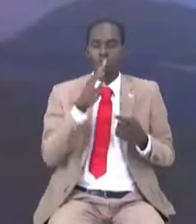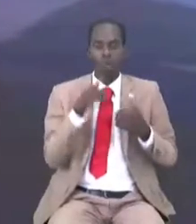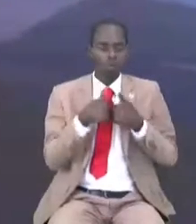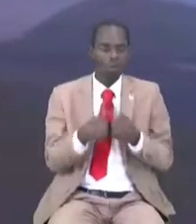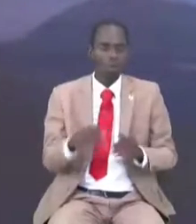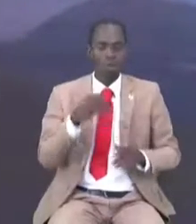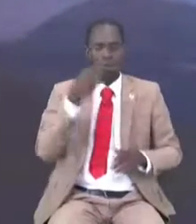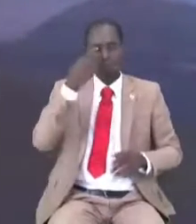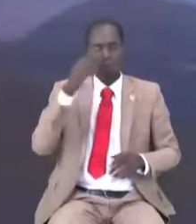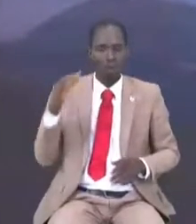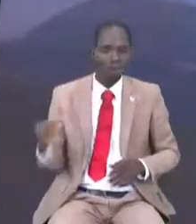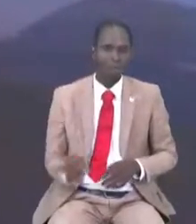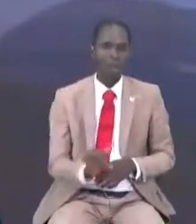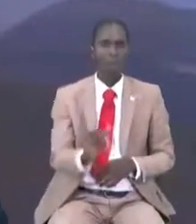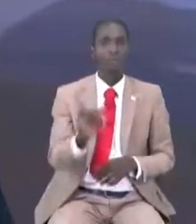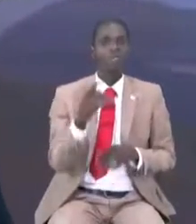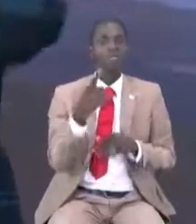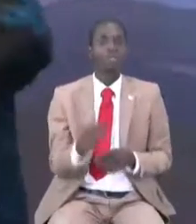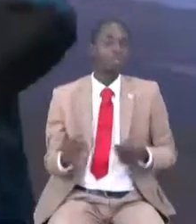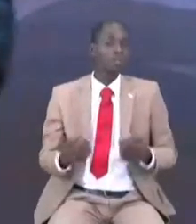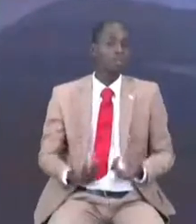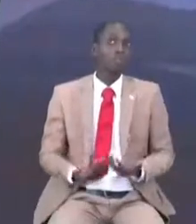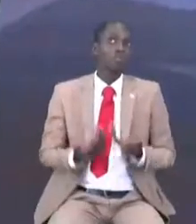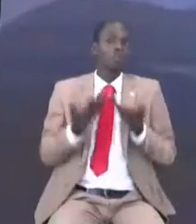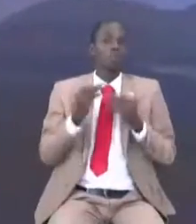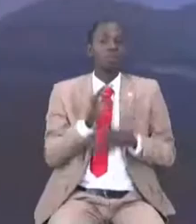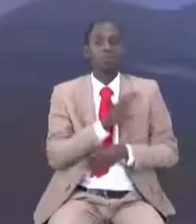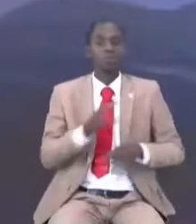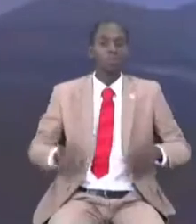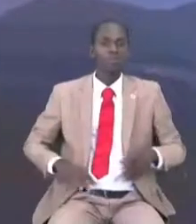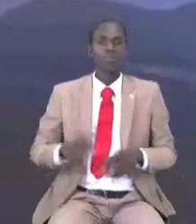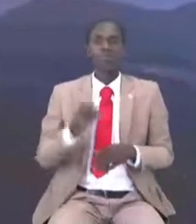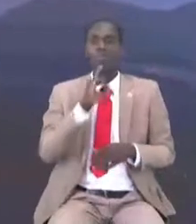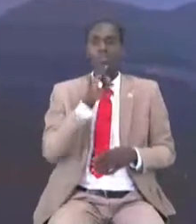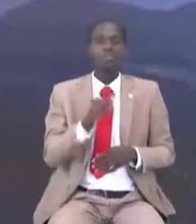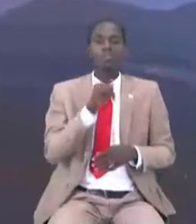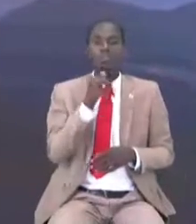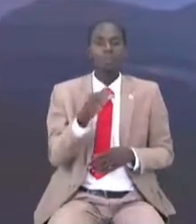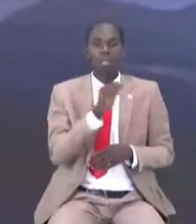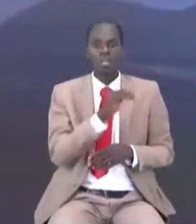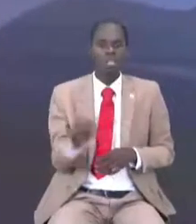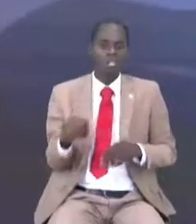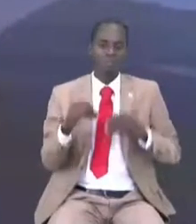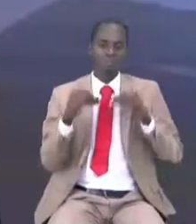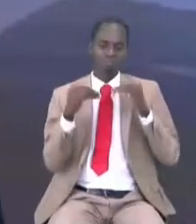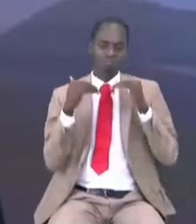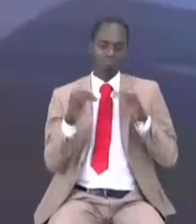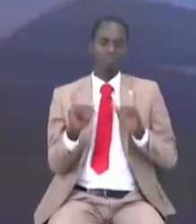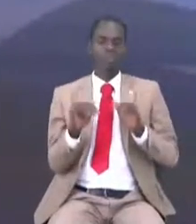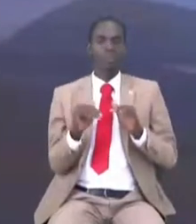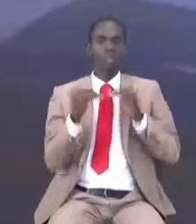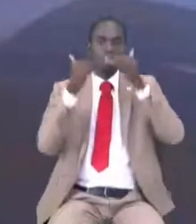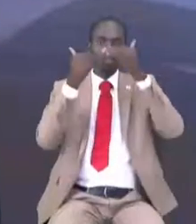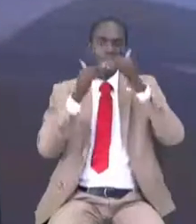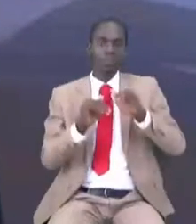Christ n'est pas une expiation limitée. C'est une expiation universelle pour tout le monde.